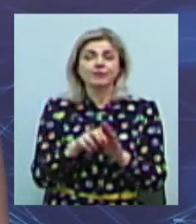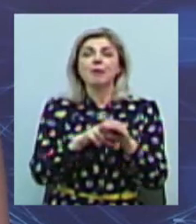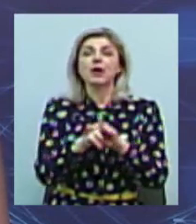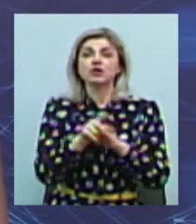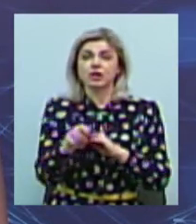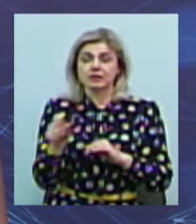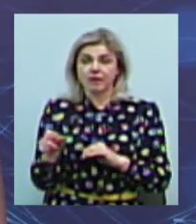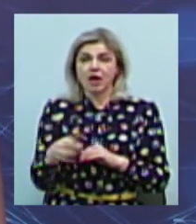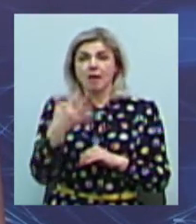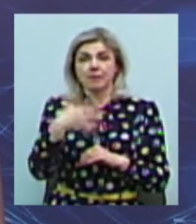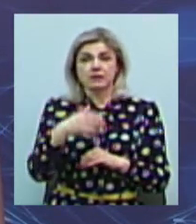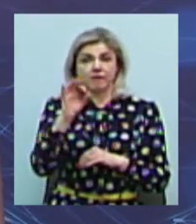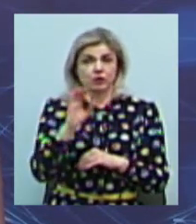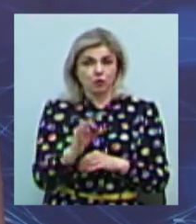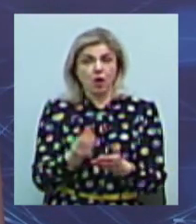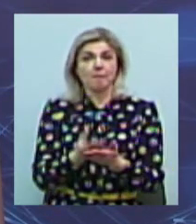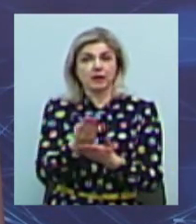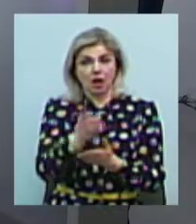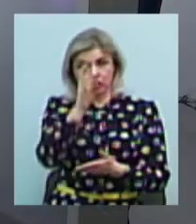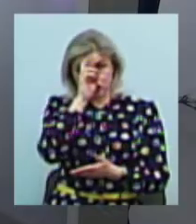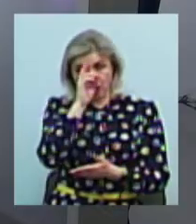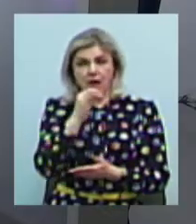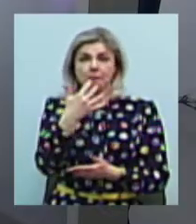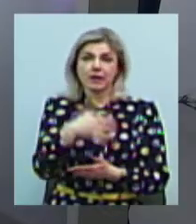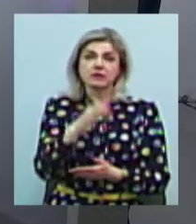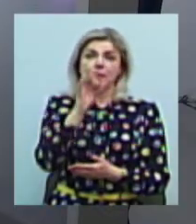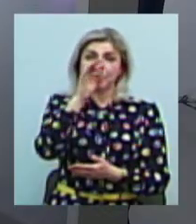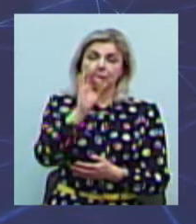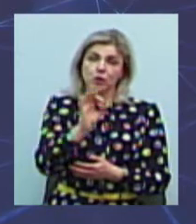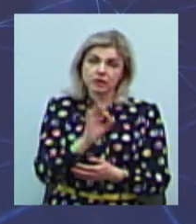50% вартості сплачує держава, 50%